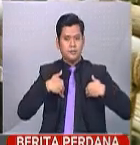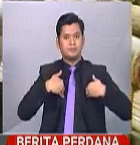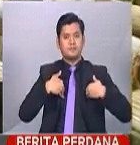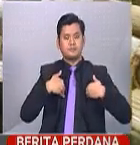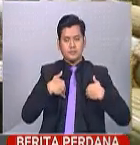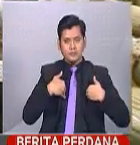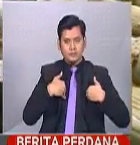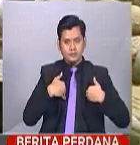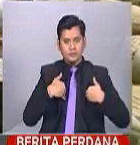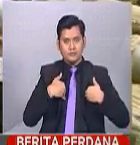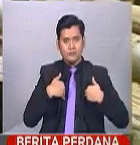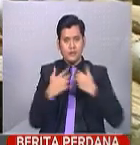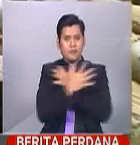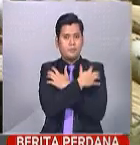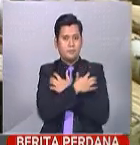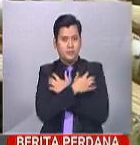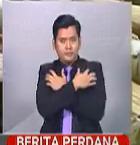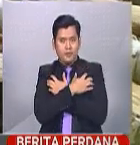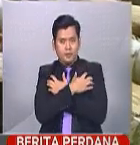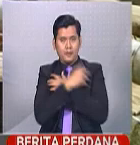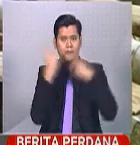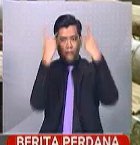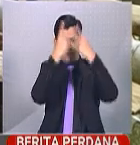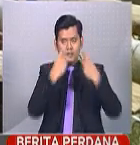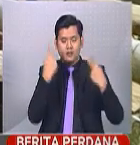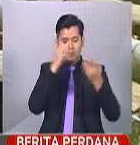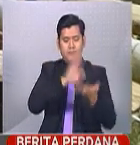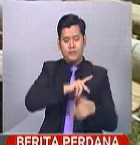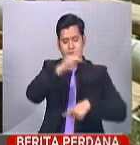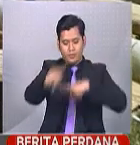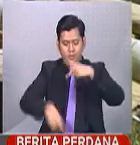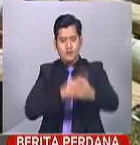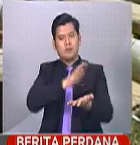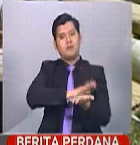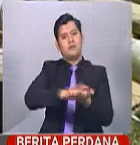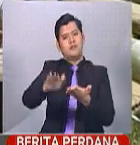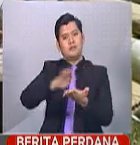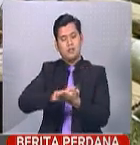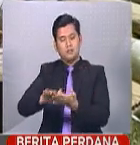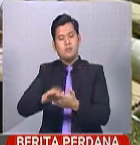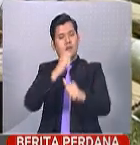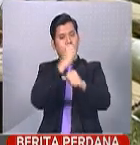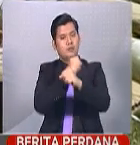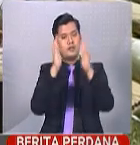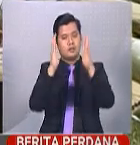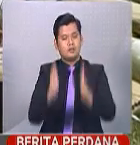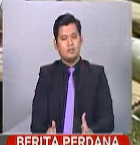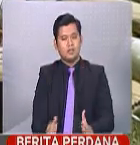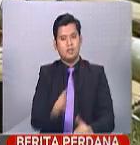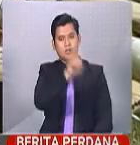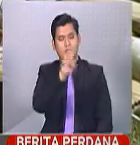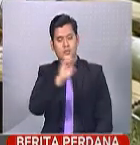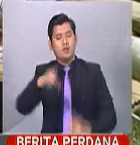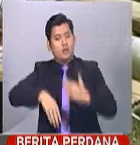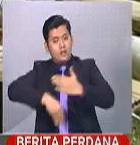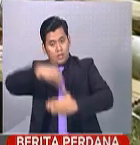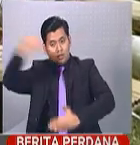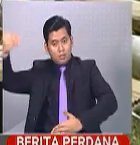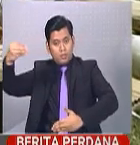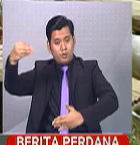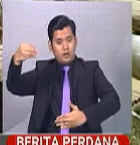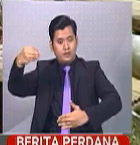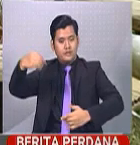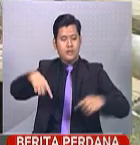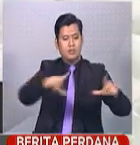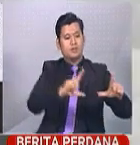proses sanitasi di dalam kandang ini dilakukan sendiri oleh petugas Azu mereka diluar kandang dilakukan oleh